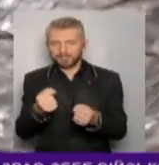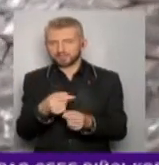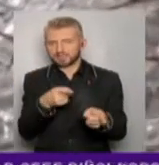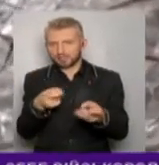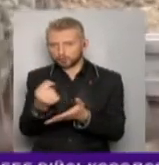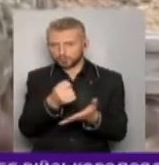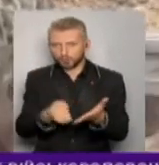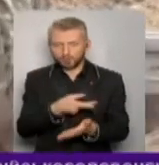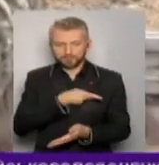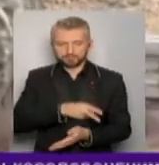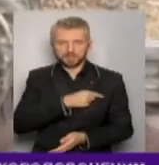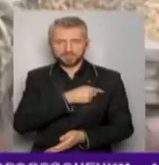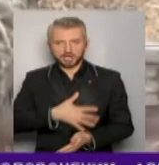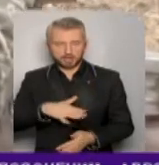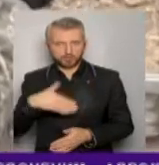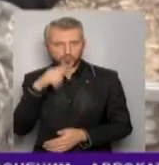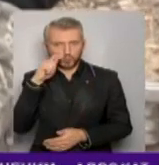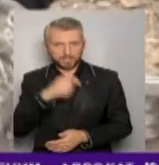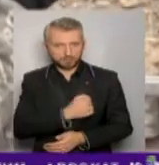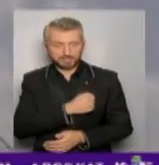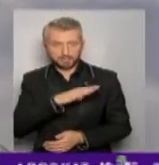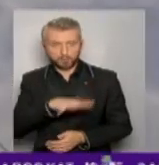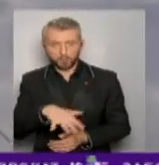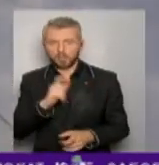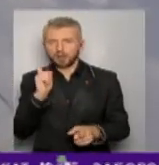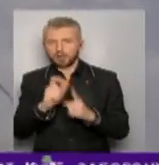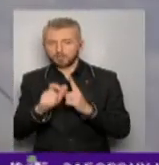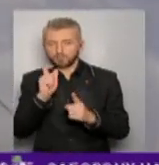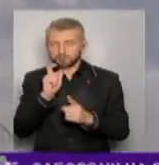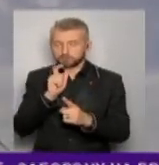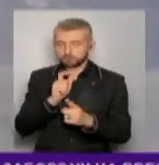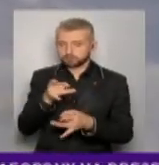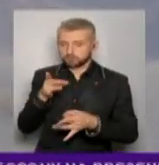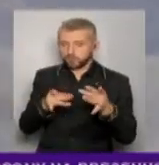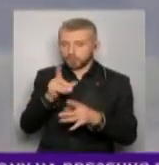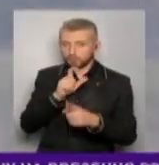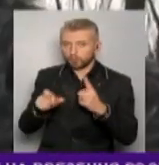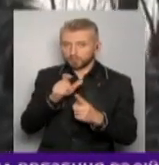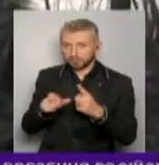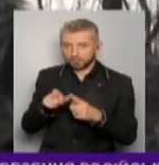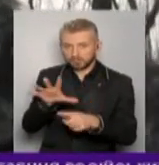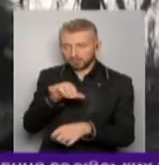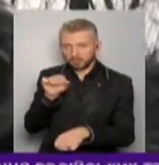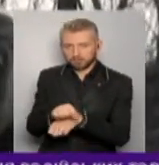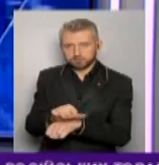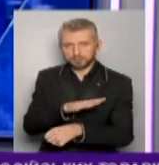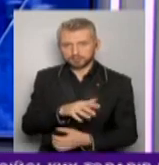А втрат з боку українських бійців не було. Вогнем у відповідь об'єднані сили придушили активність окупанта.